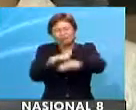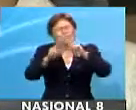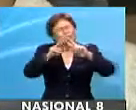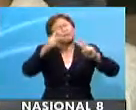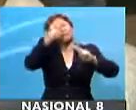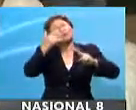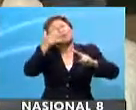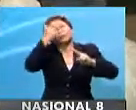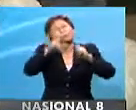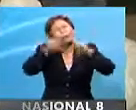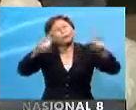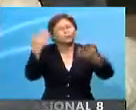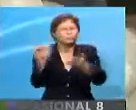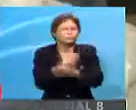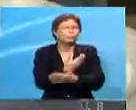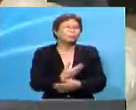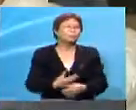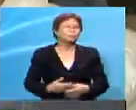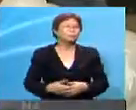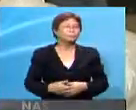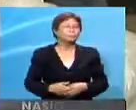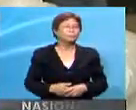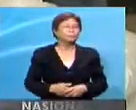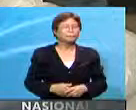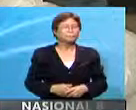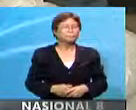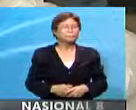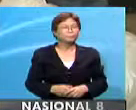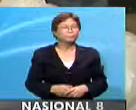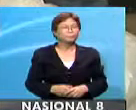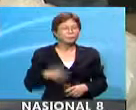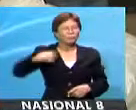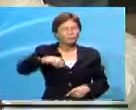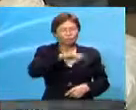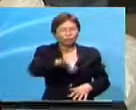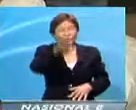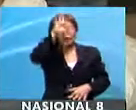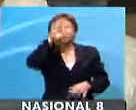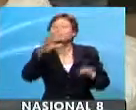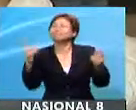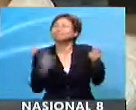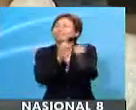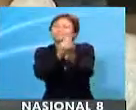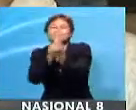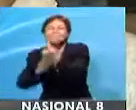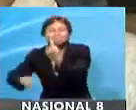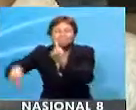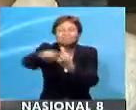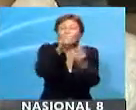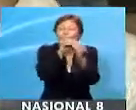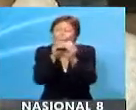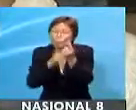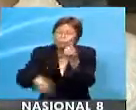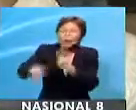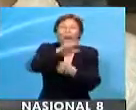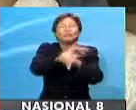This will connect us all and we find each other more and we can connect